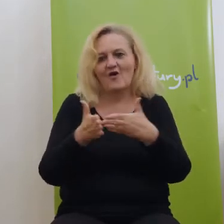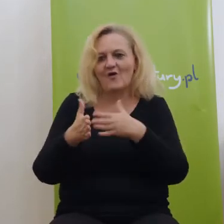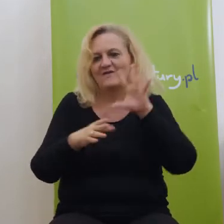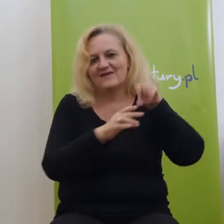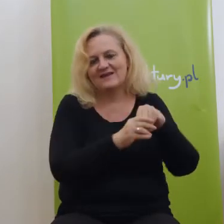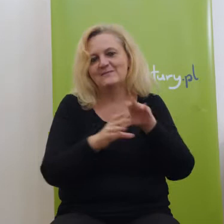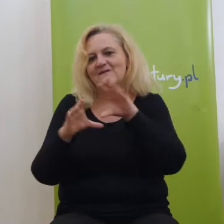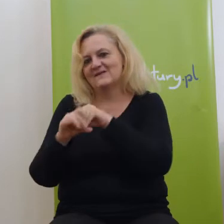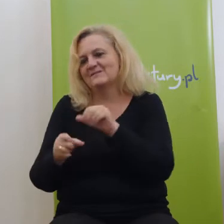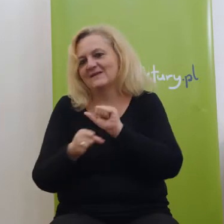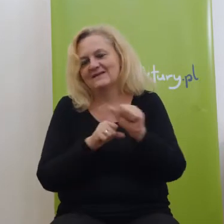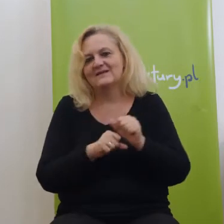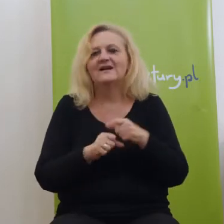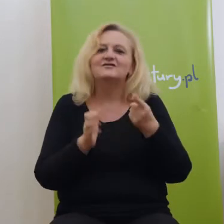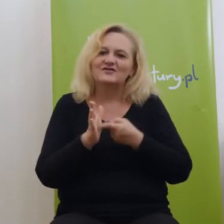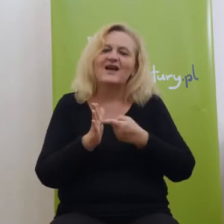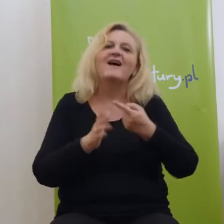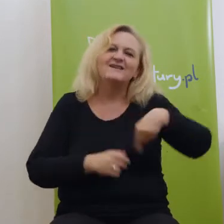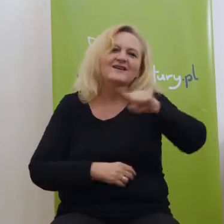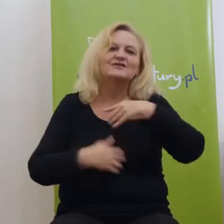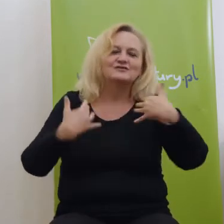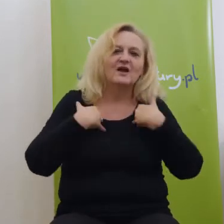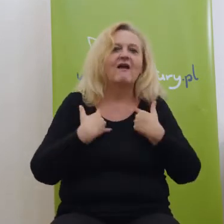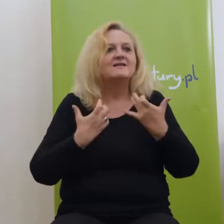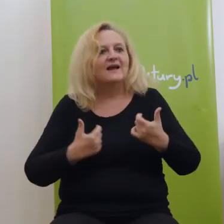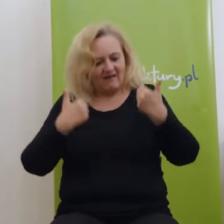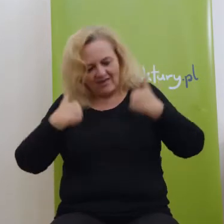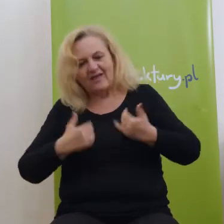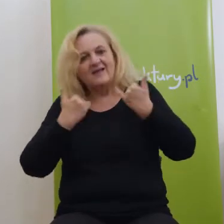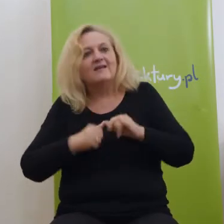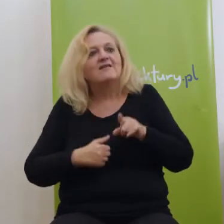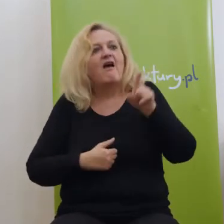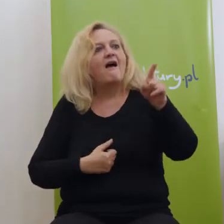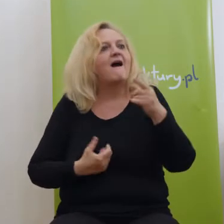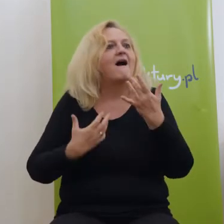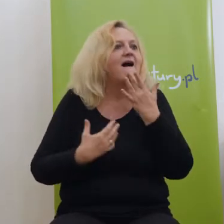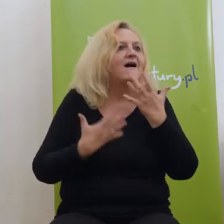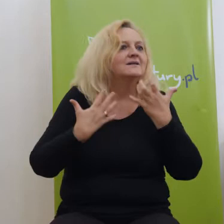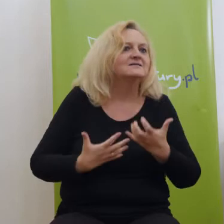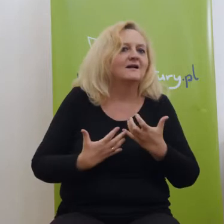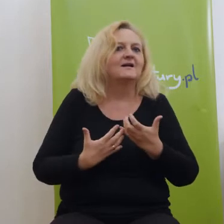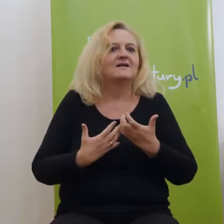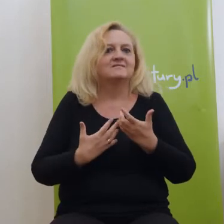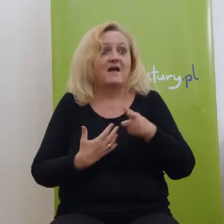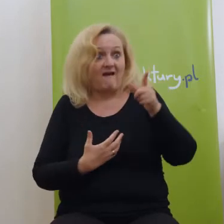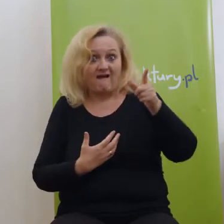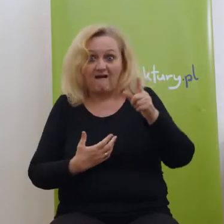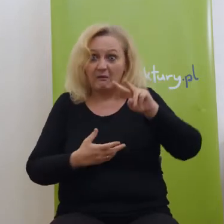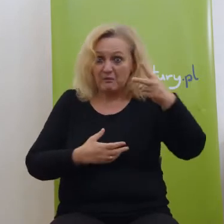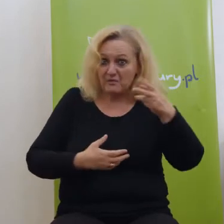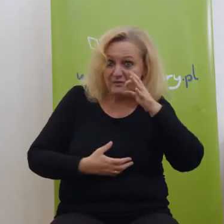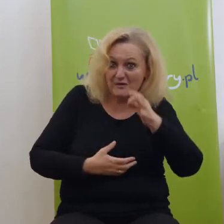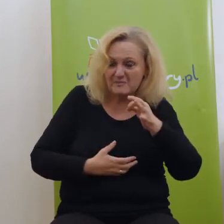ograniczeniami. To jest często tak w naszym życiu, że chcemy być kimś innym, a potem się okazuje, że wcale nam to na takie dobre nie